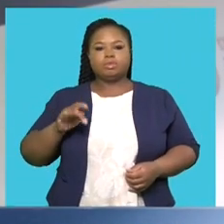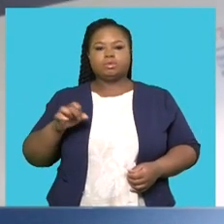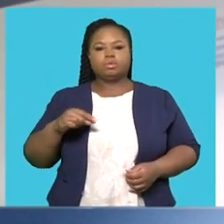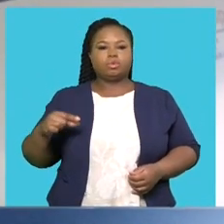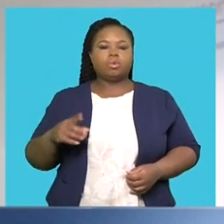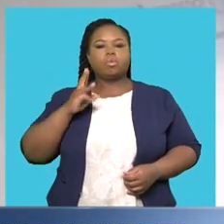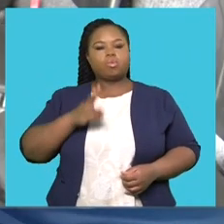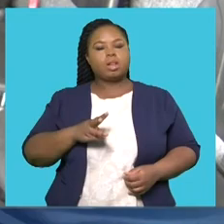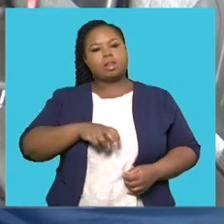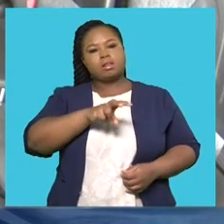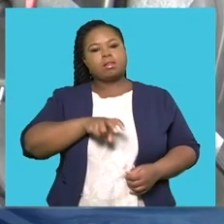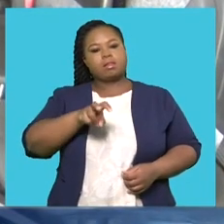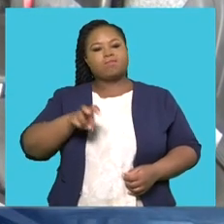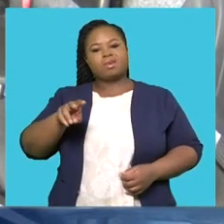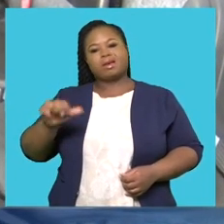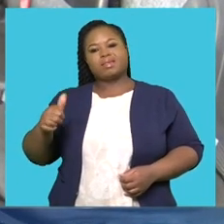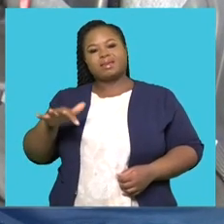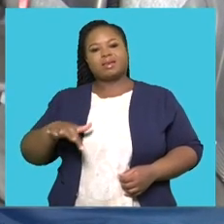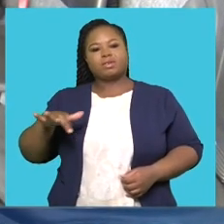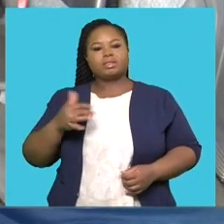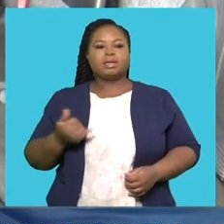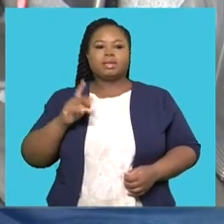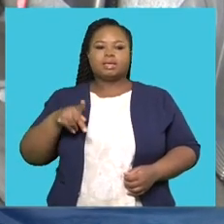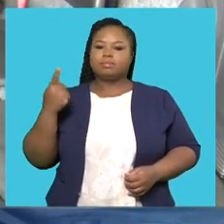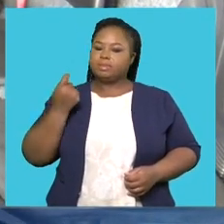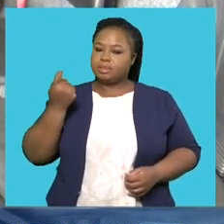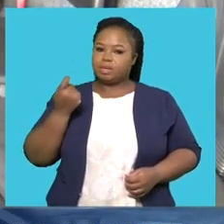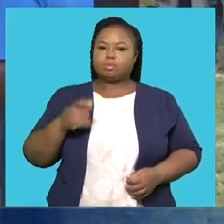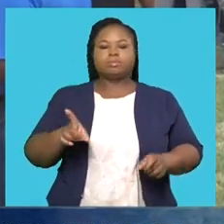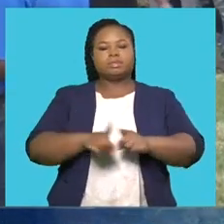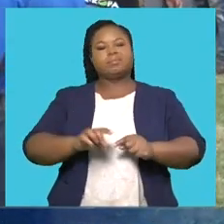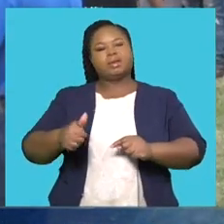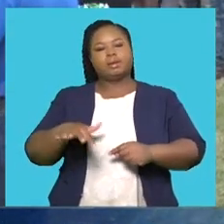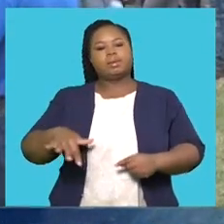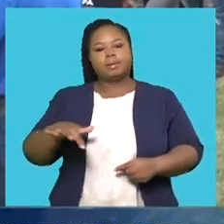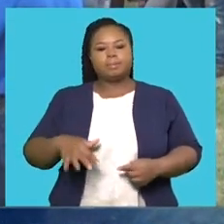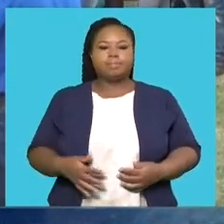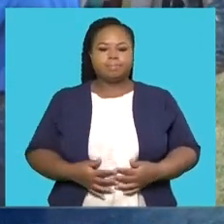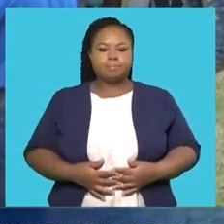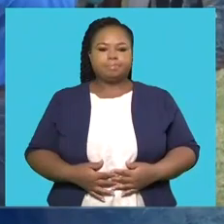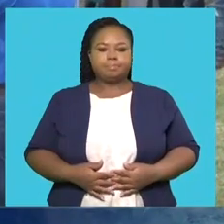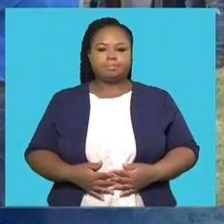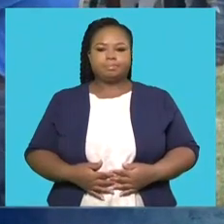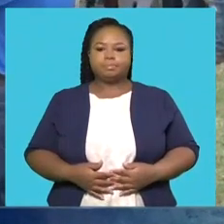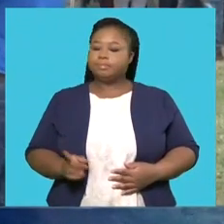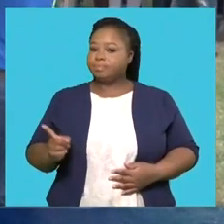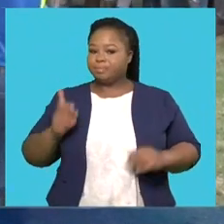liza kudlulela nakwindawo ezifana neClip Town ukuquka nezinye jikelele. This